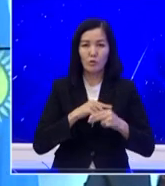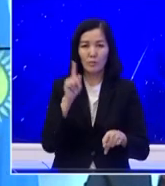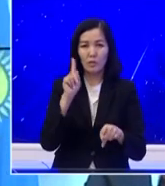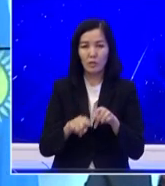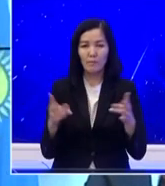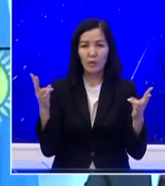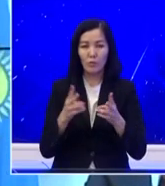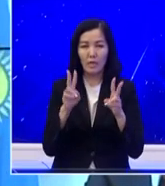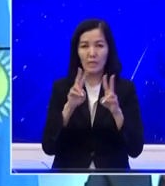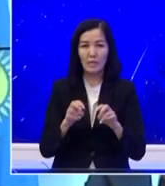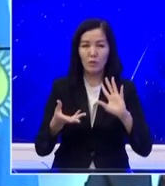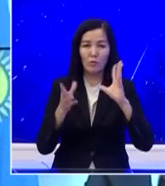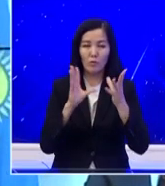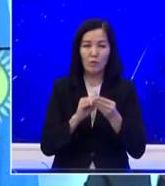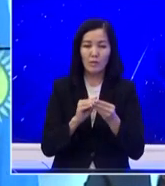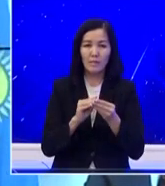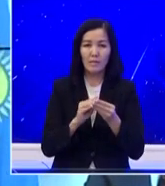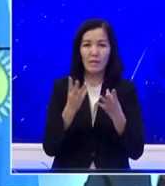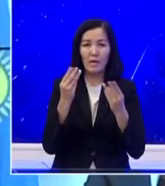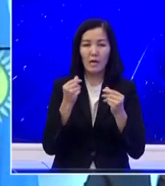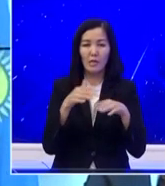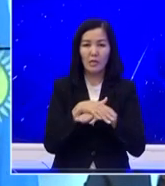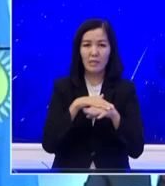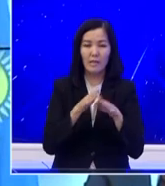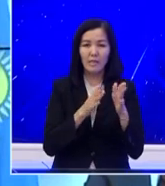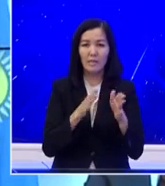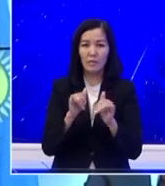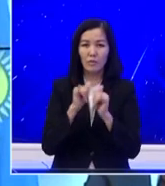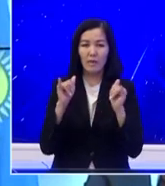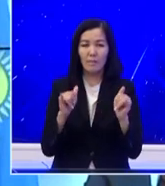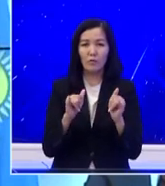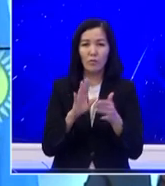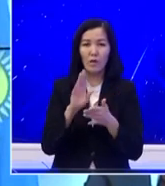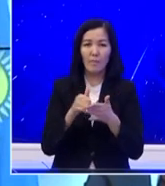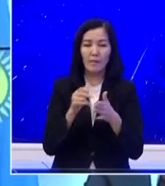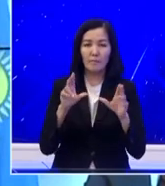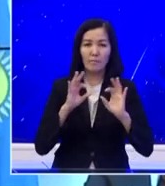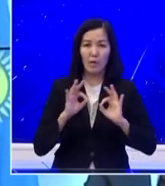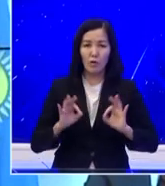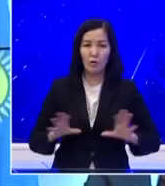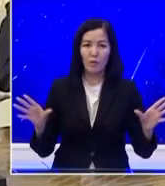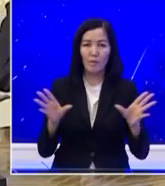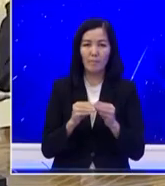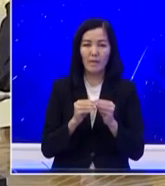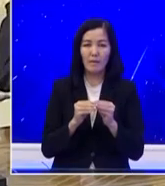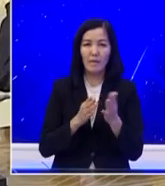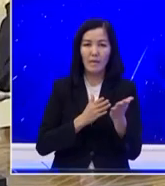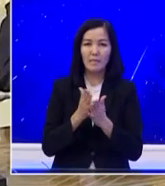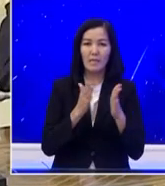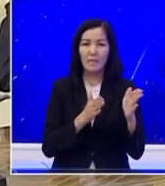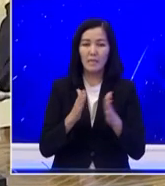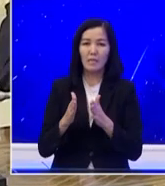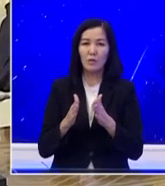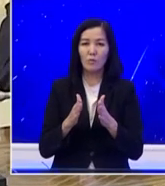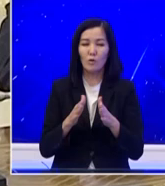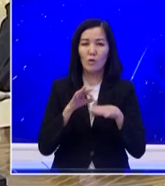керек. Тексерулердің қорытындысы негізінде қаржы нарығын реттеу және дамыту агенттігіне бас прокуратурамен бірлесіп, аталған саланы реттеу жұмыстарын